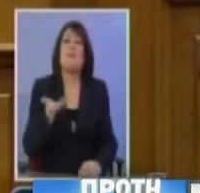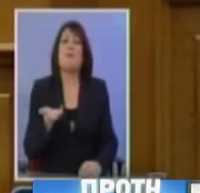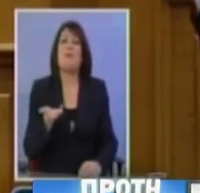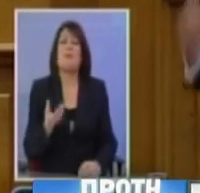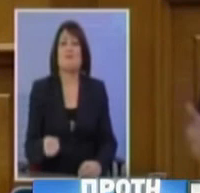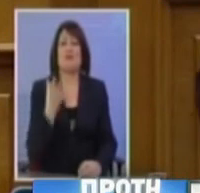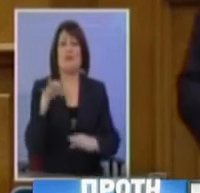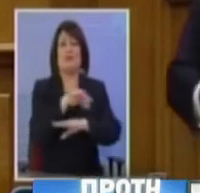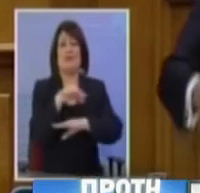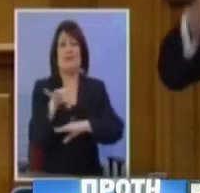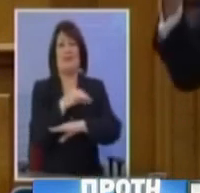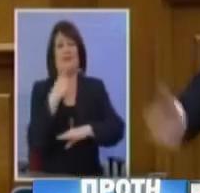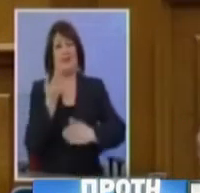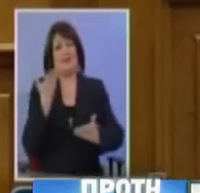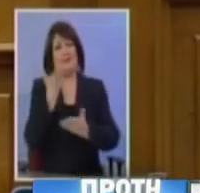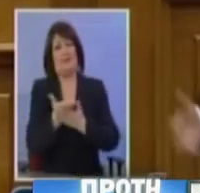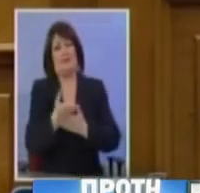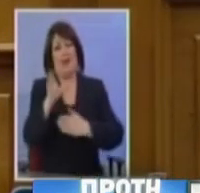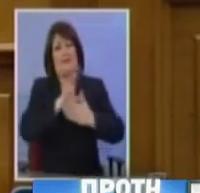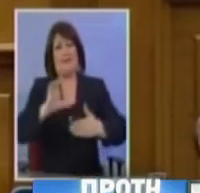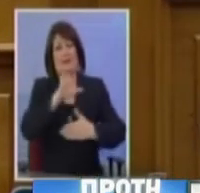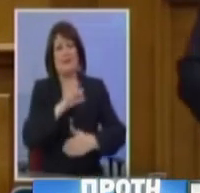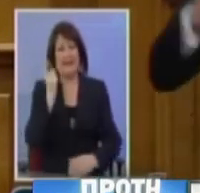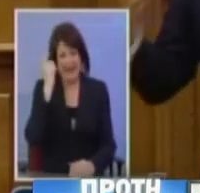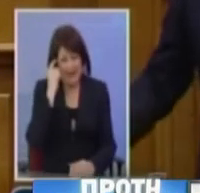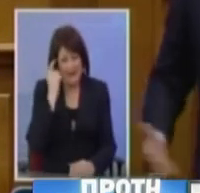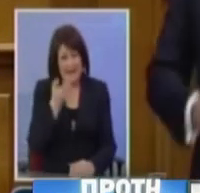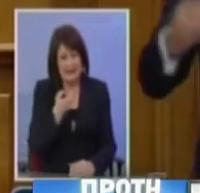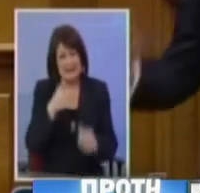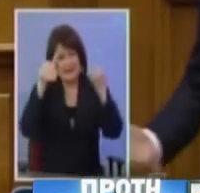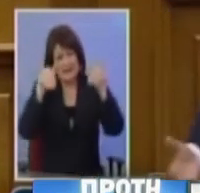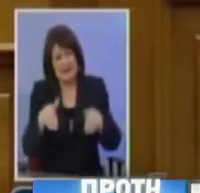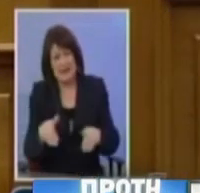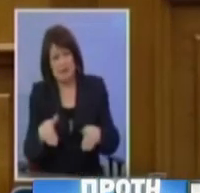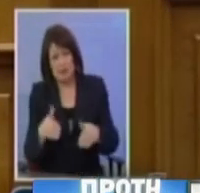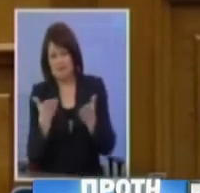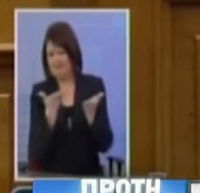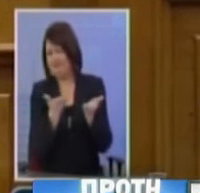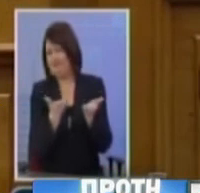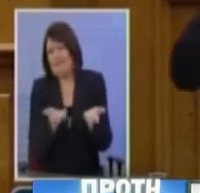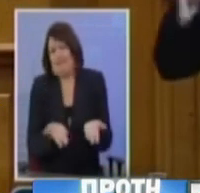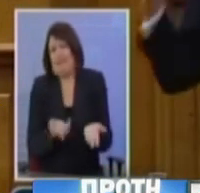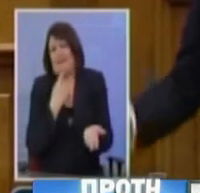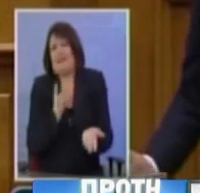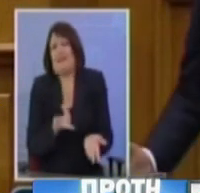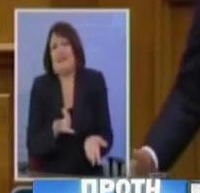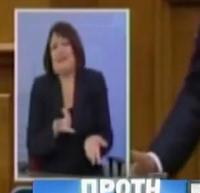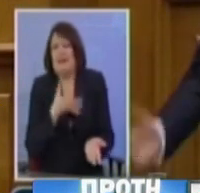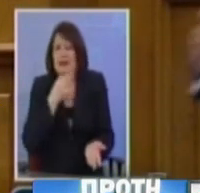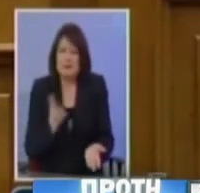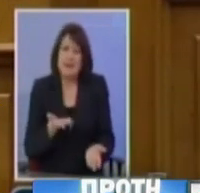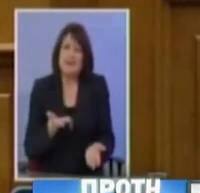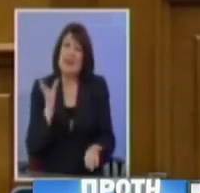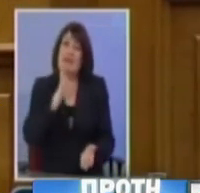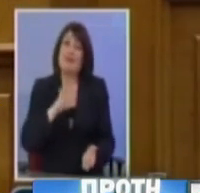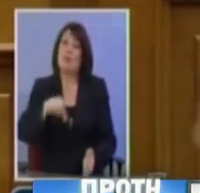νέα αρχιτεκτονική την οποία προτείνει ο ΣΥΡΙΖΑ. Καταλαβαίνετε με πόσο βαθύ σεβασμό θα γίνει δεκτή αυτή η αντιμετώπιση και πόσο θα υποκληθεί αμέσως η Ευρώπη